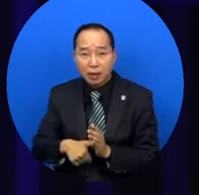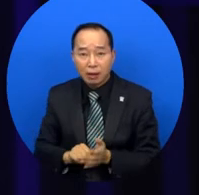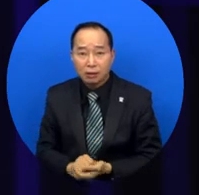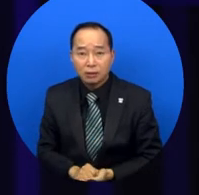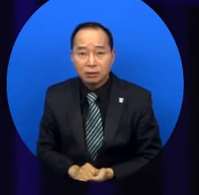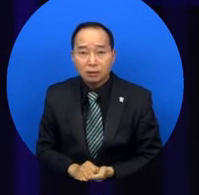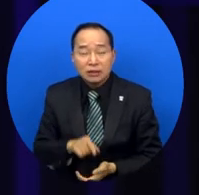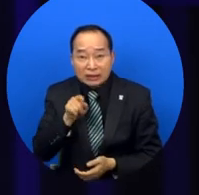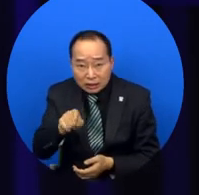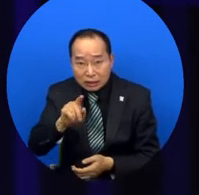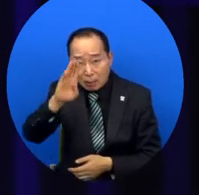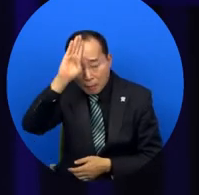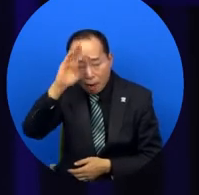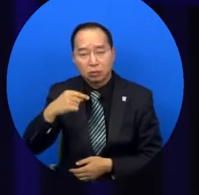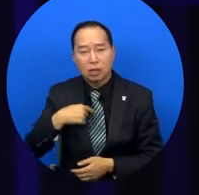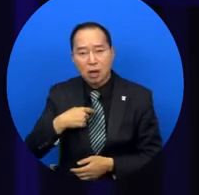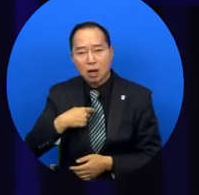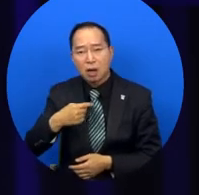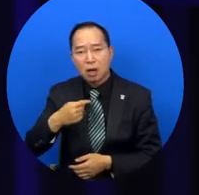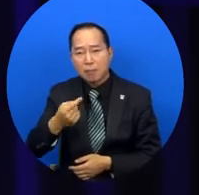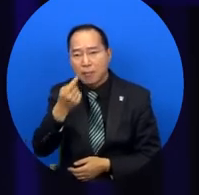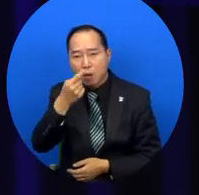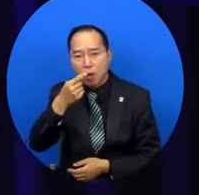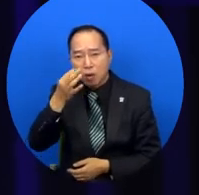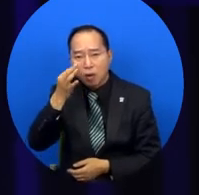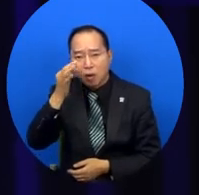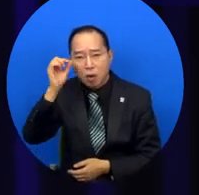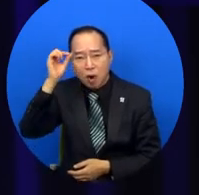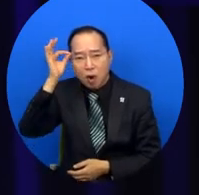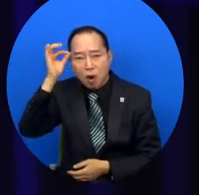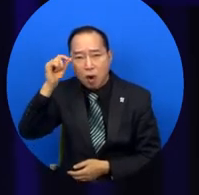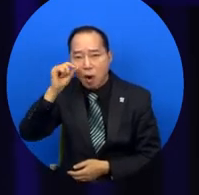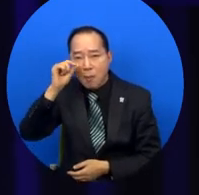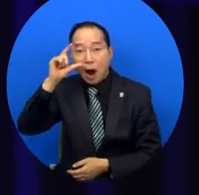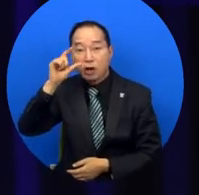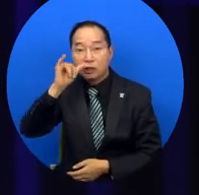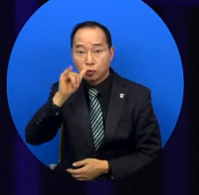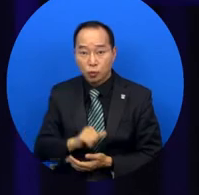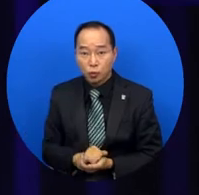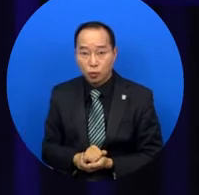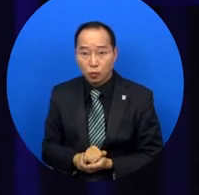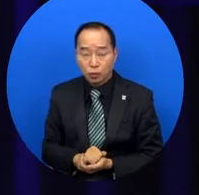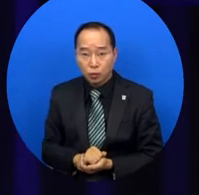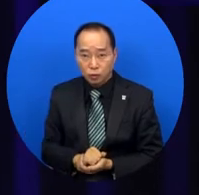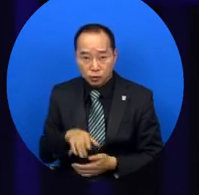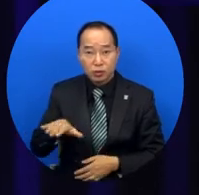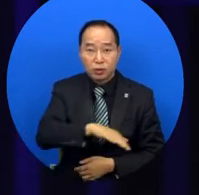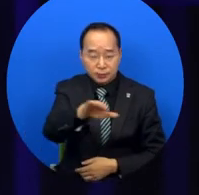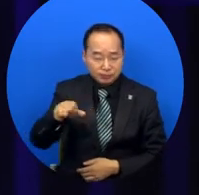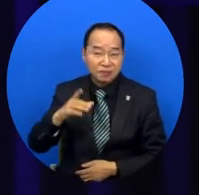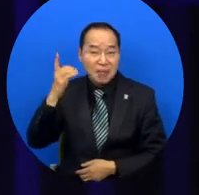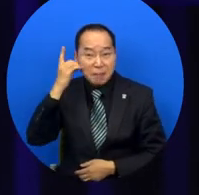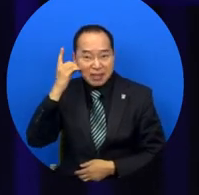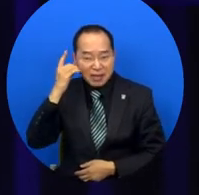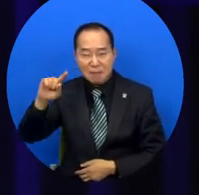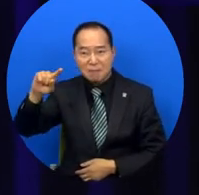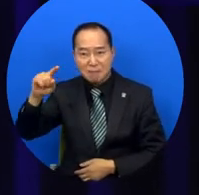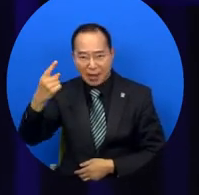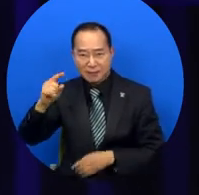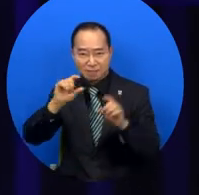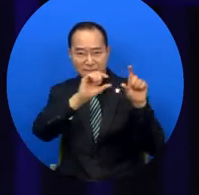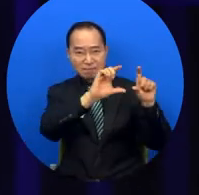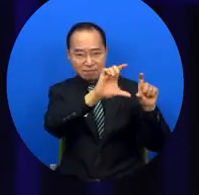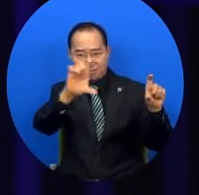또 나에게 준 교훈이 있어요. 자기 한번 다 같이 한번 생각해봐. 자기 배터리가 지금 100%씩 있으시잖아요. 있다고